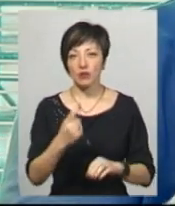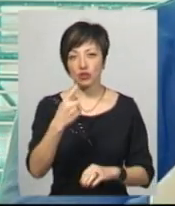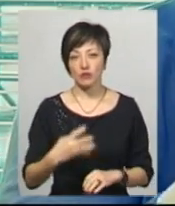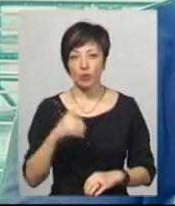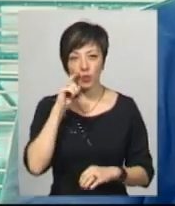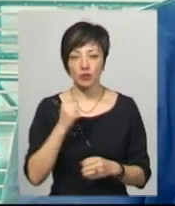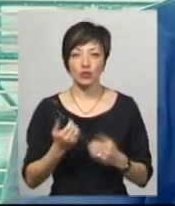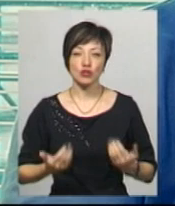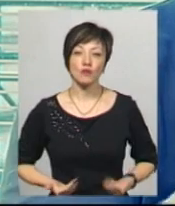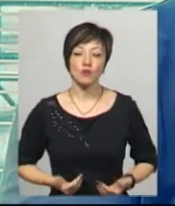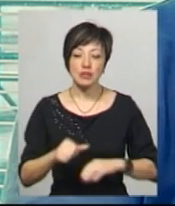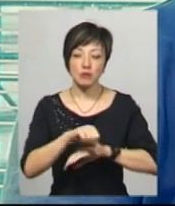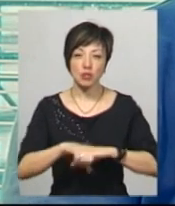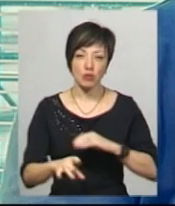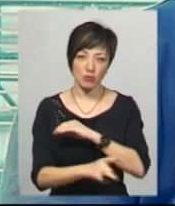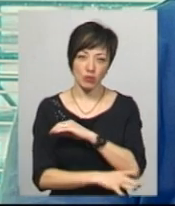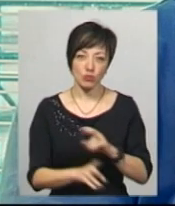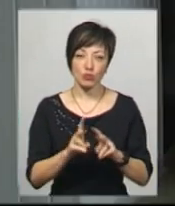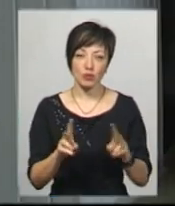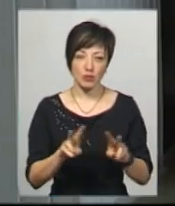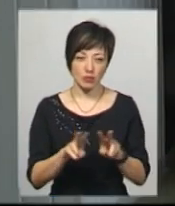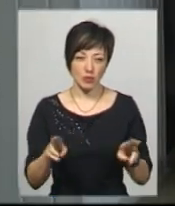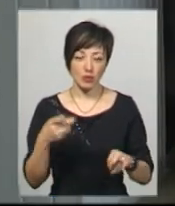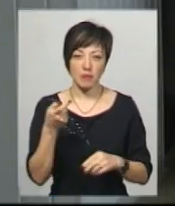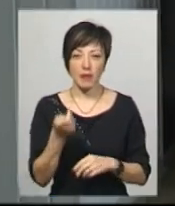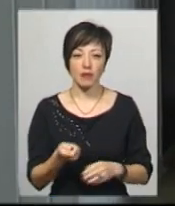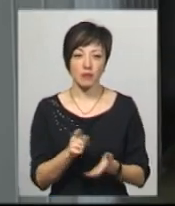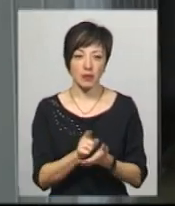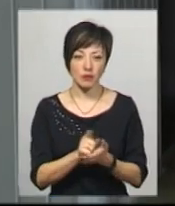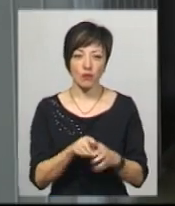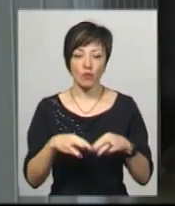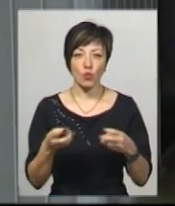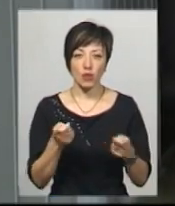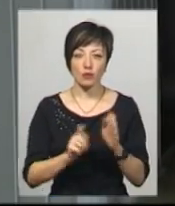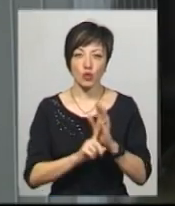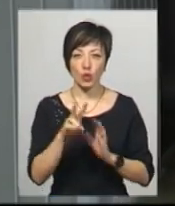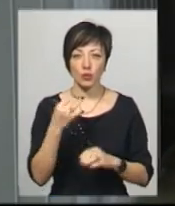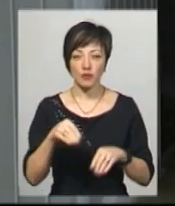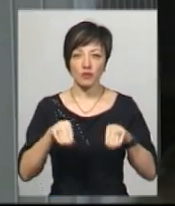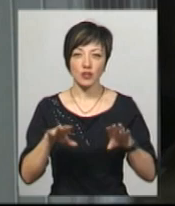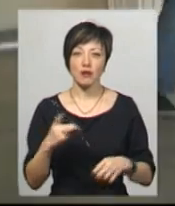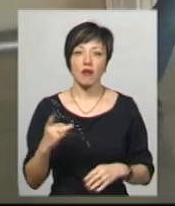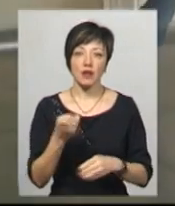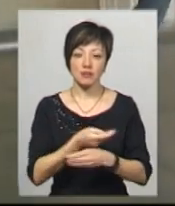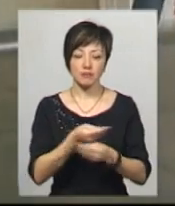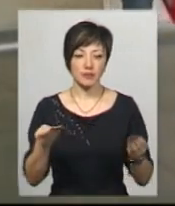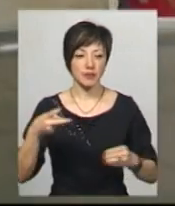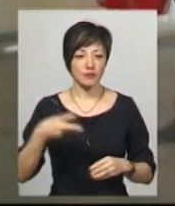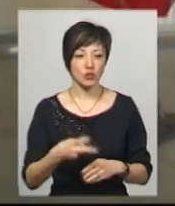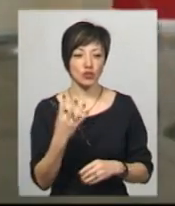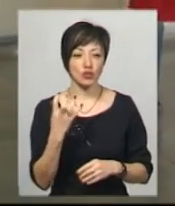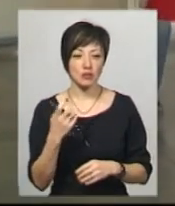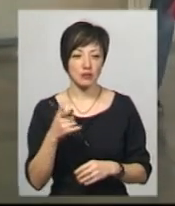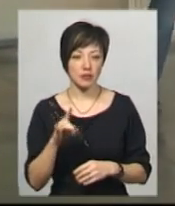українців живуть за межею бідності. Тим, хто, як і пані Ніна, отримують маленьку пенсію, в уряді на початку лютого вирішили одноразово видати по